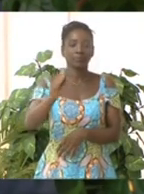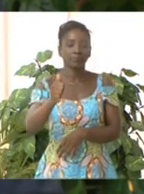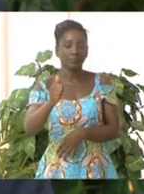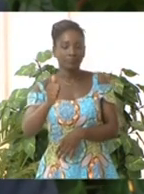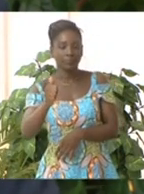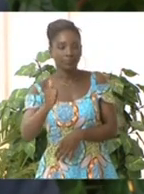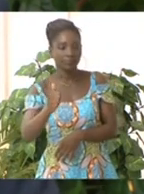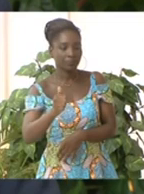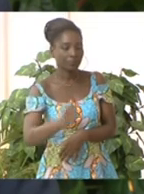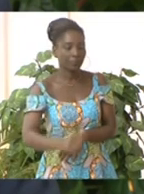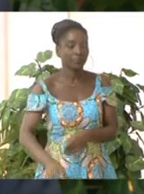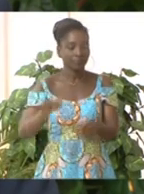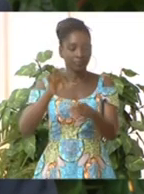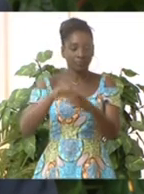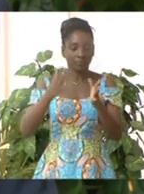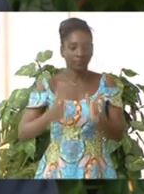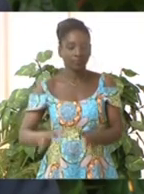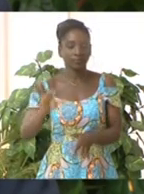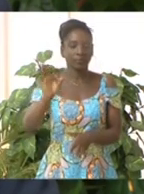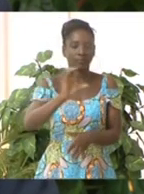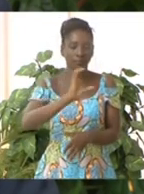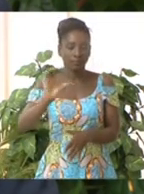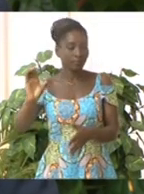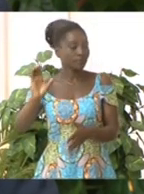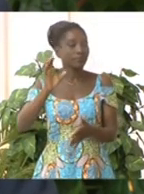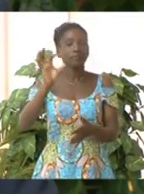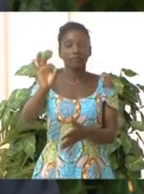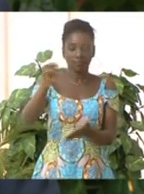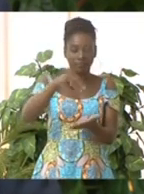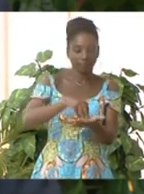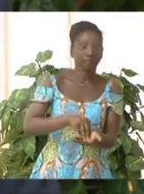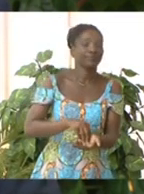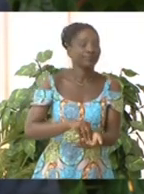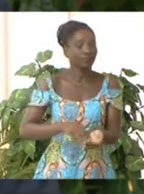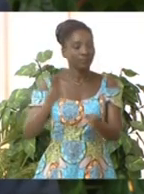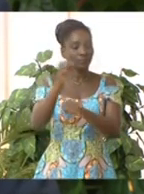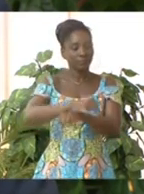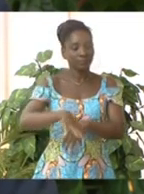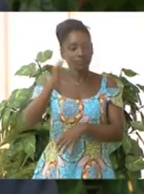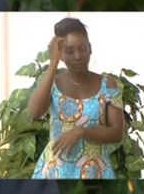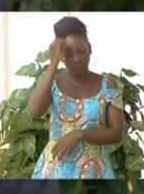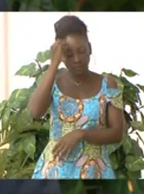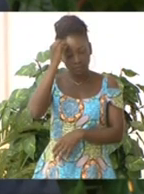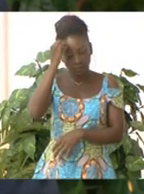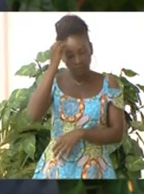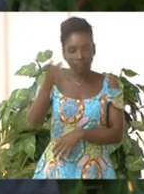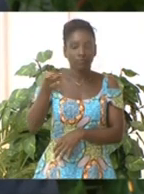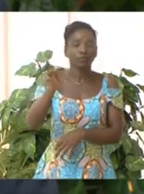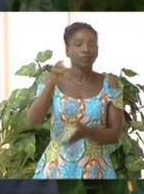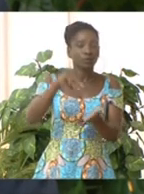9139. Ont obtenu Alassane Ouattara, 8801,